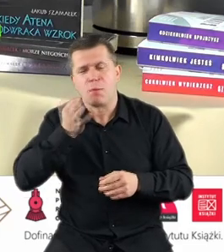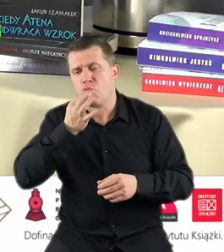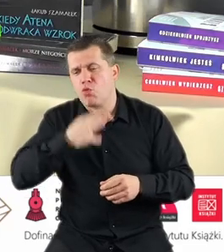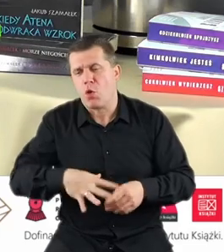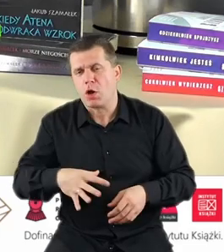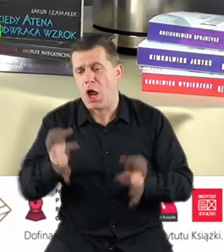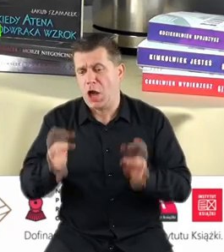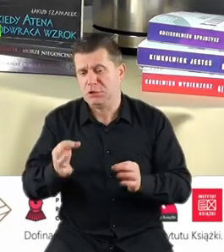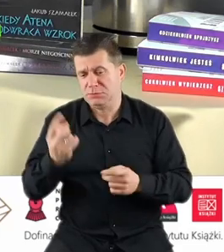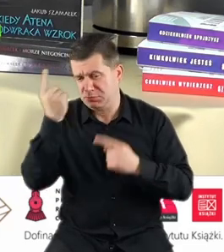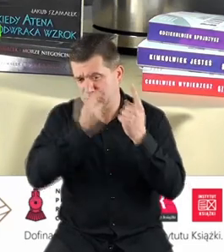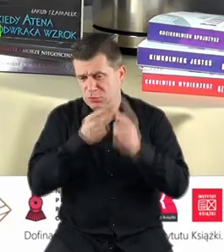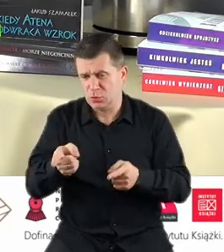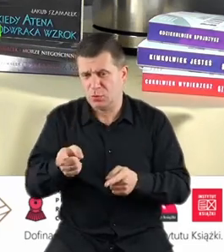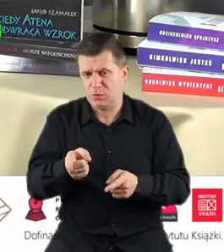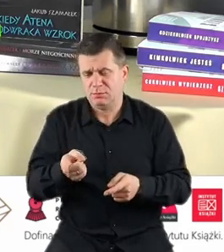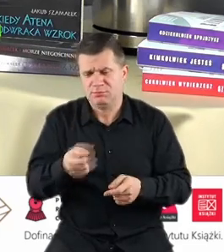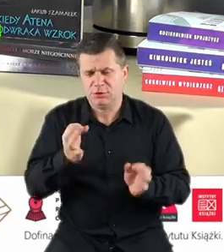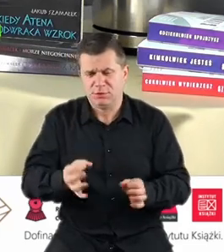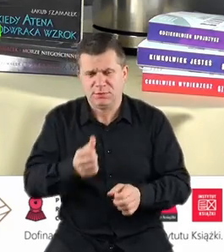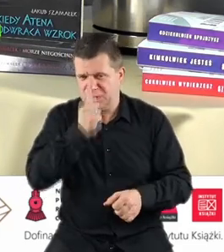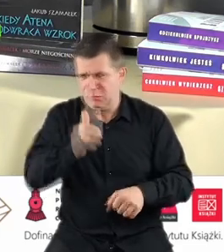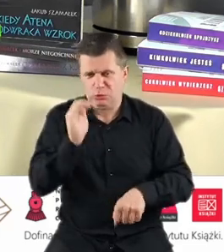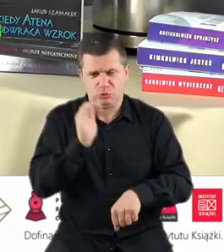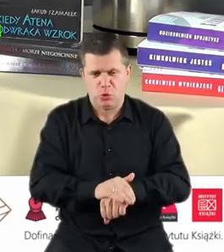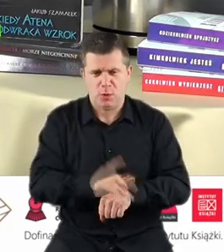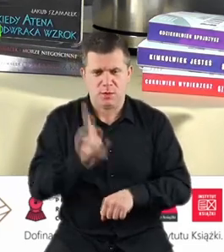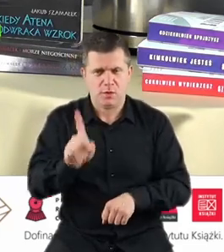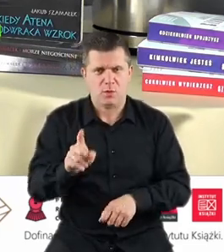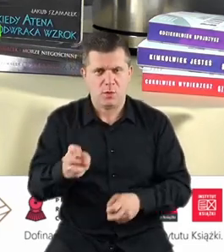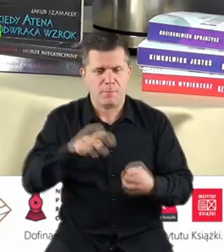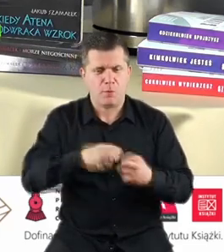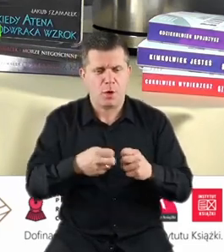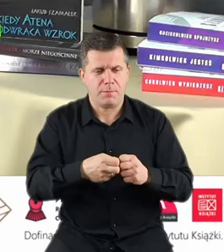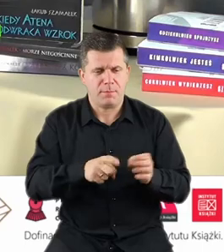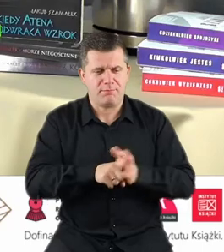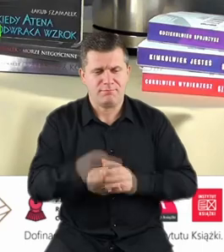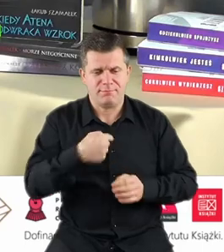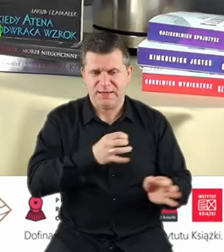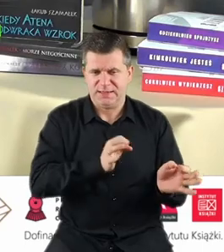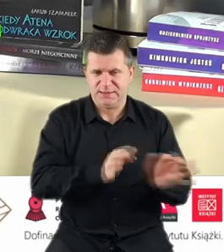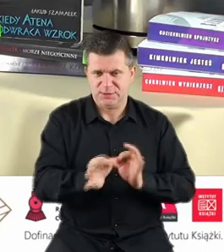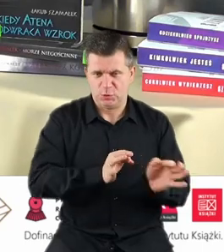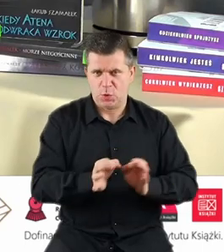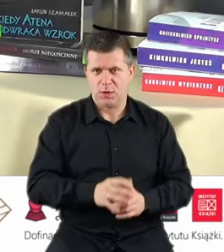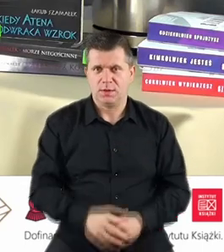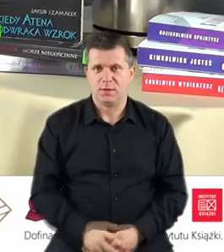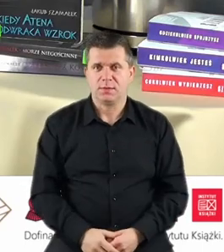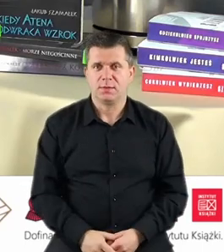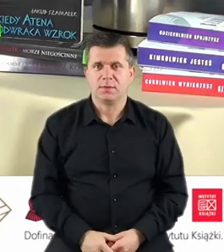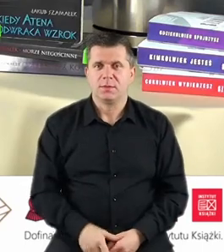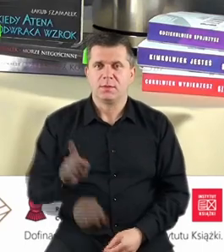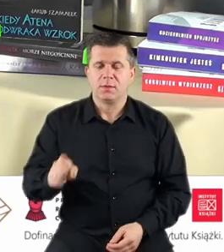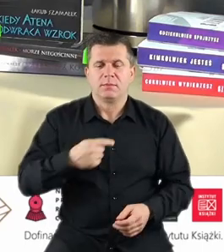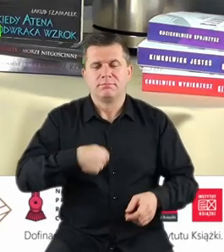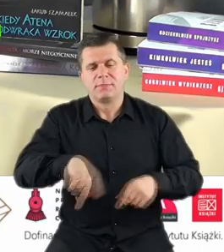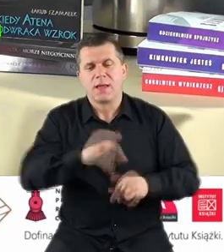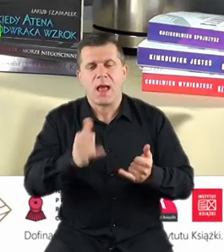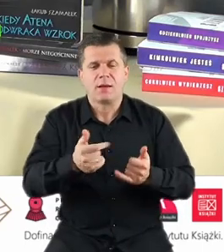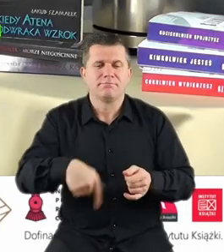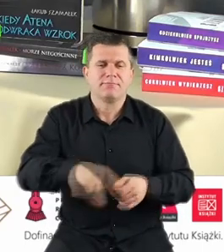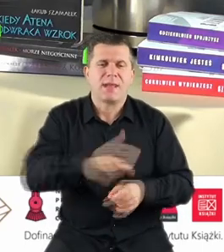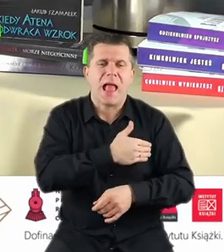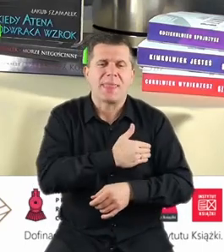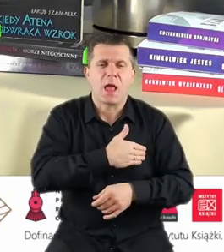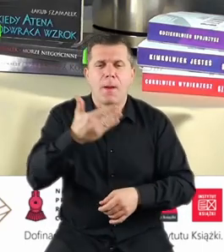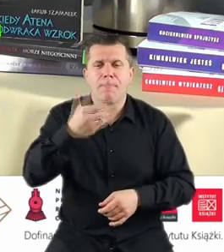które dzisiaj byśmy uznali, że tutaj nie ma nawet wieku zgody. Więc to jest w ogóle problem dla historyka, jakimi tutaj kategoriami moralnymi operować,